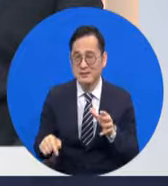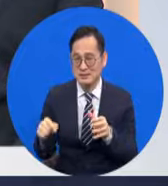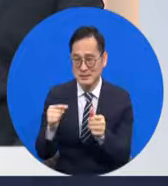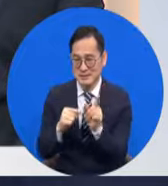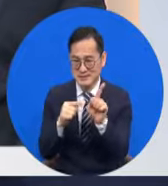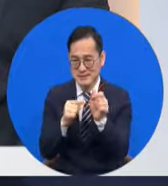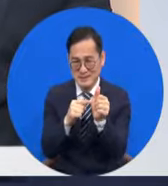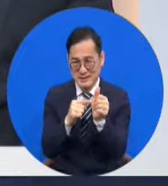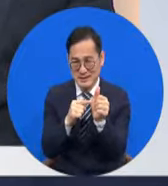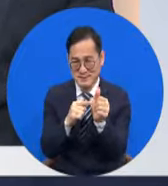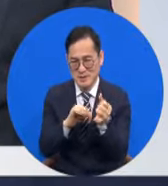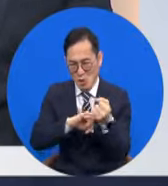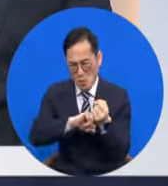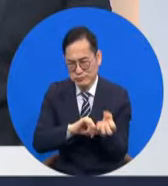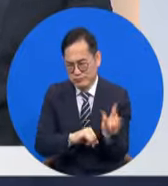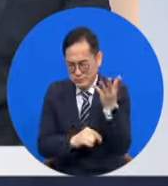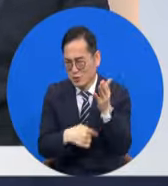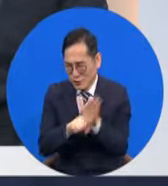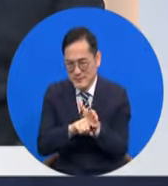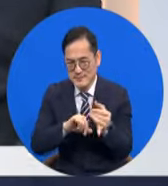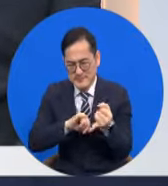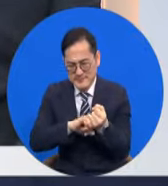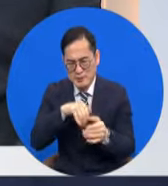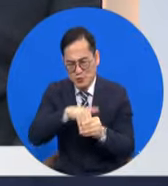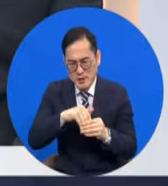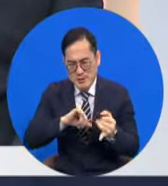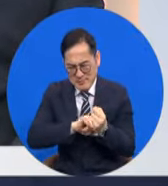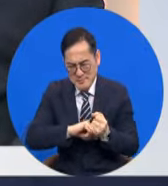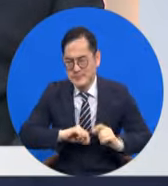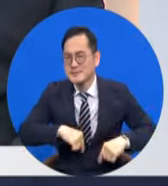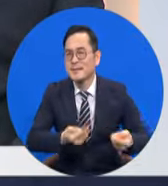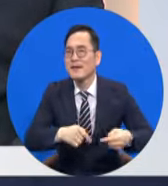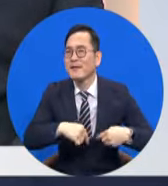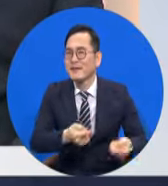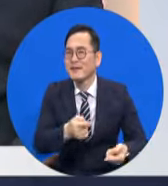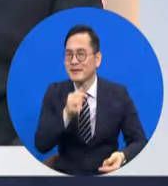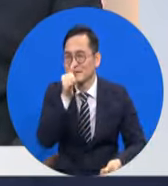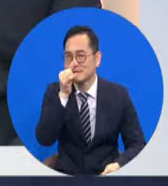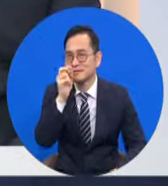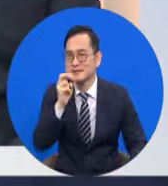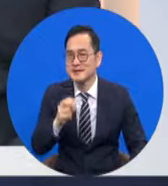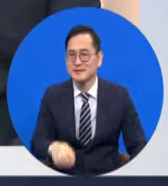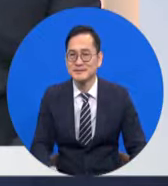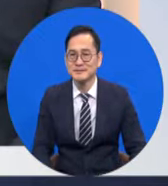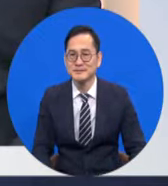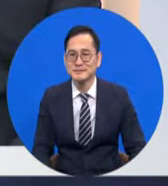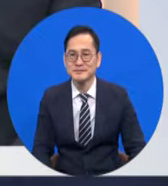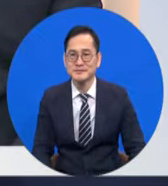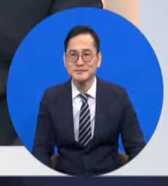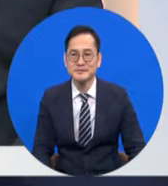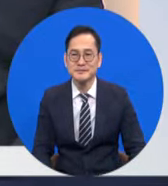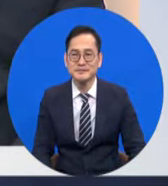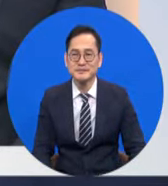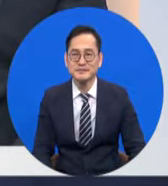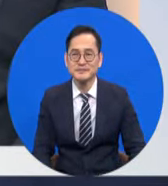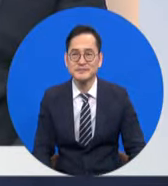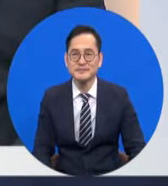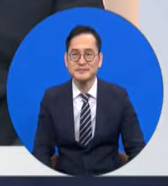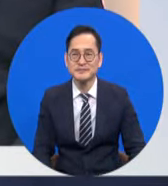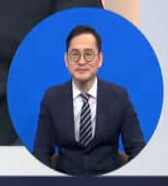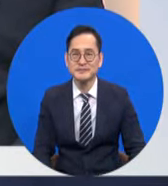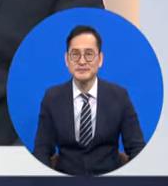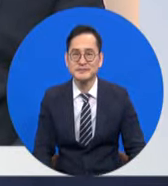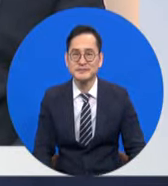된다는 이런 여론도 형성되기 있기 때문에 높은 투표율은 뭐 또 민주당 지지자들의 적극적인 투표